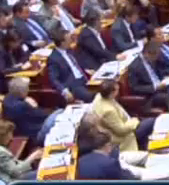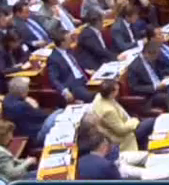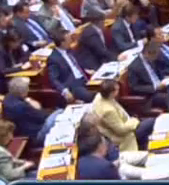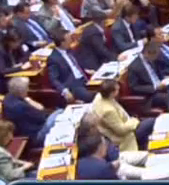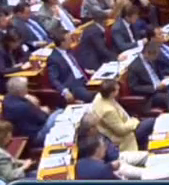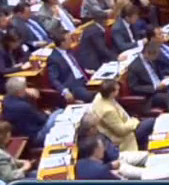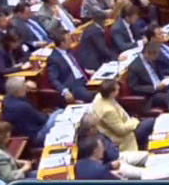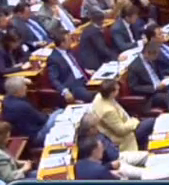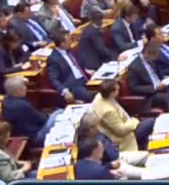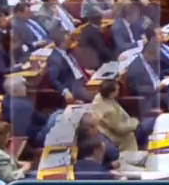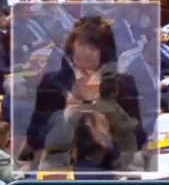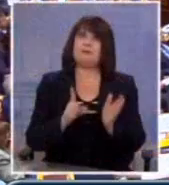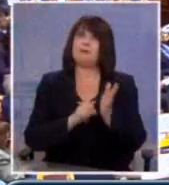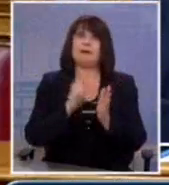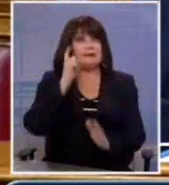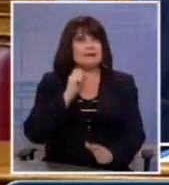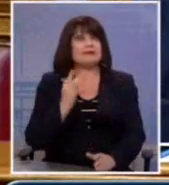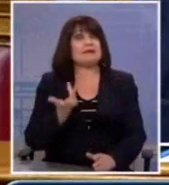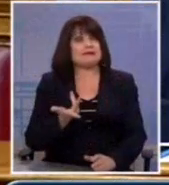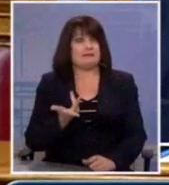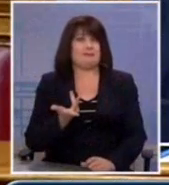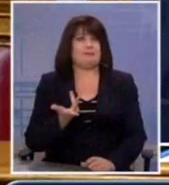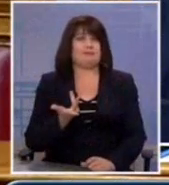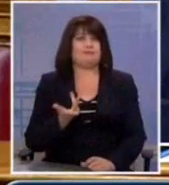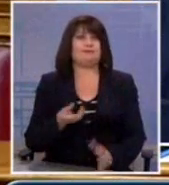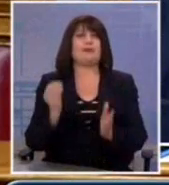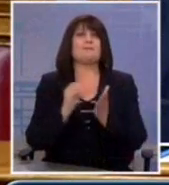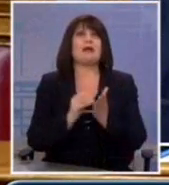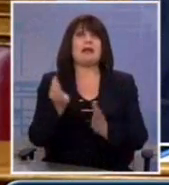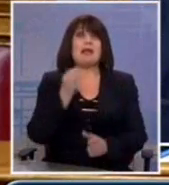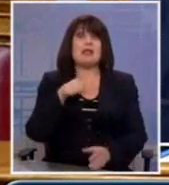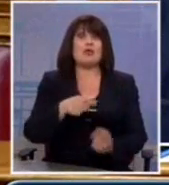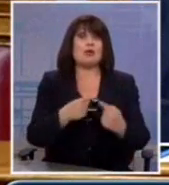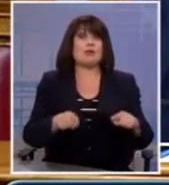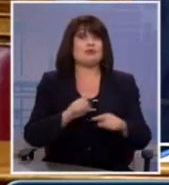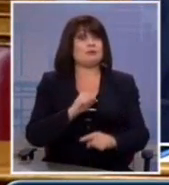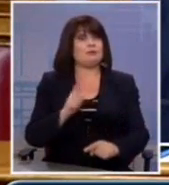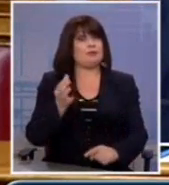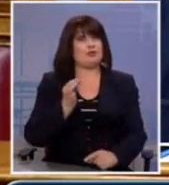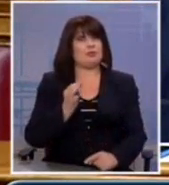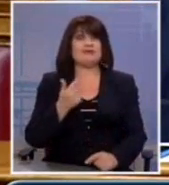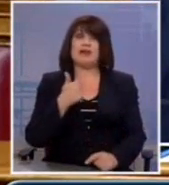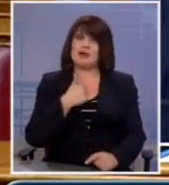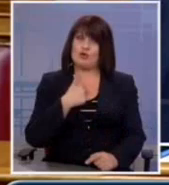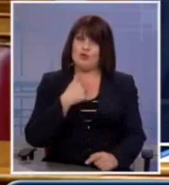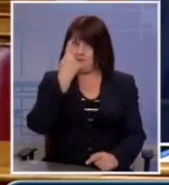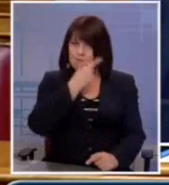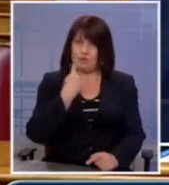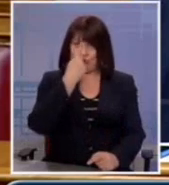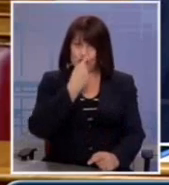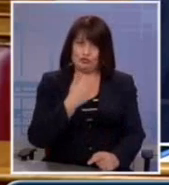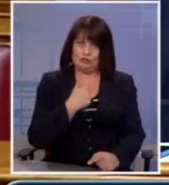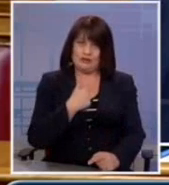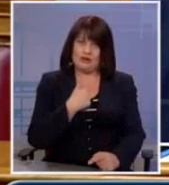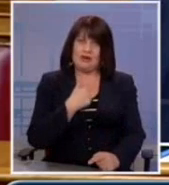Κοιτάξτε, πρέπει να ξέρετε και κάτι άλλο για να μην το ξαναπείτε σε αυτή την αίθουσα. Εγώ και προσωπικά, αλλά και